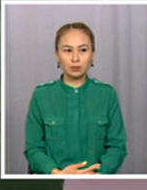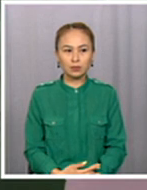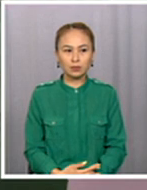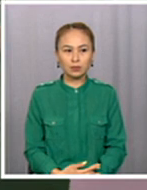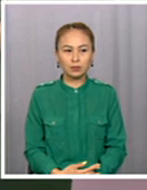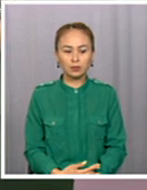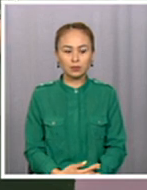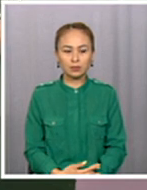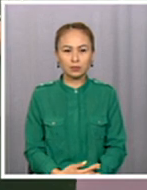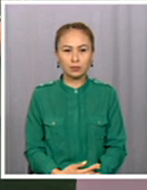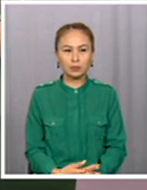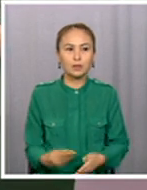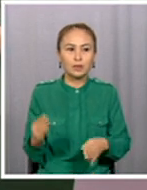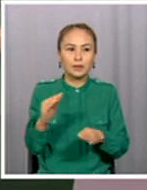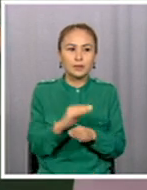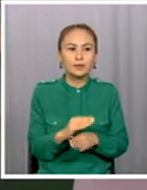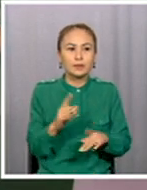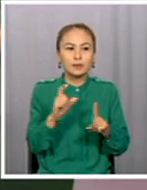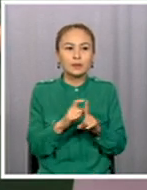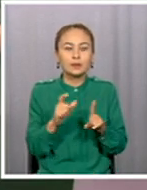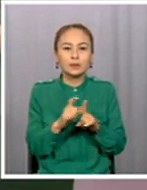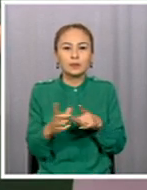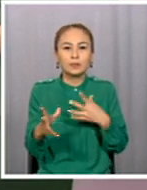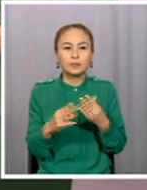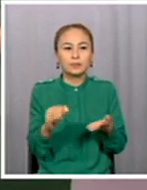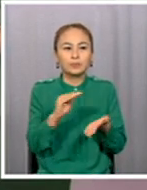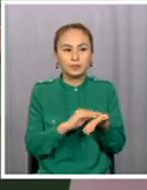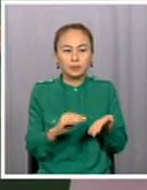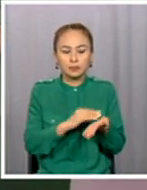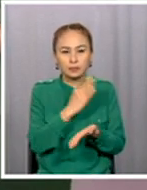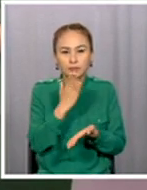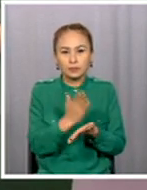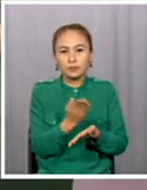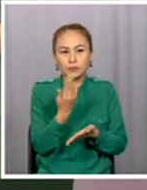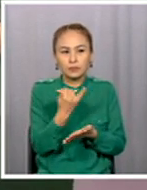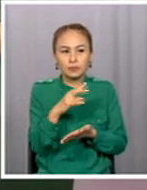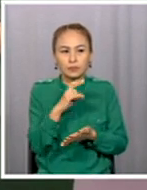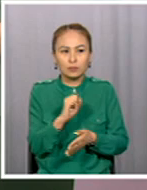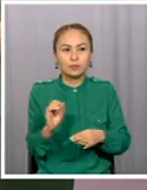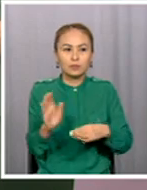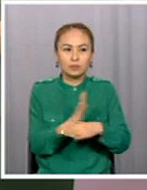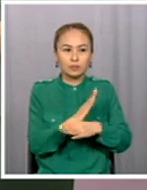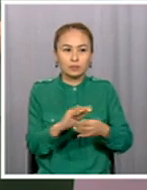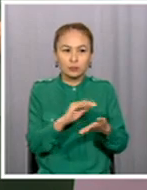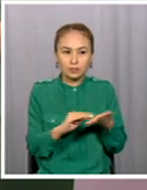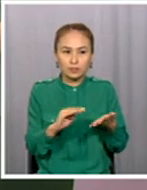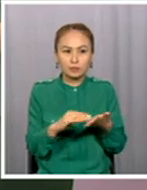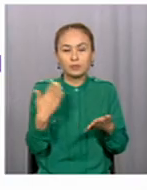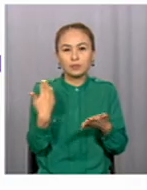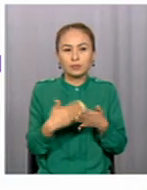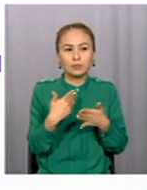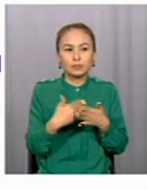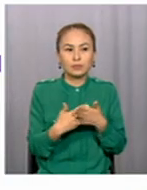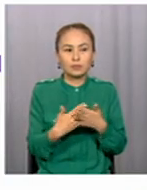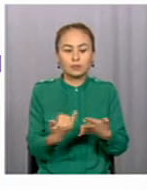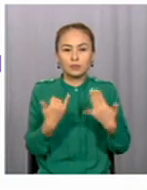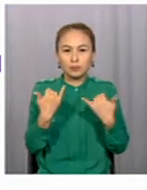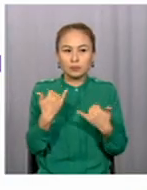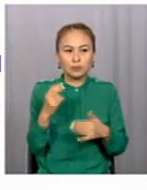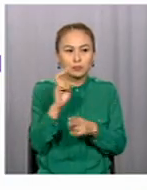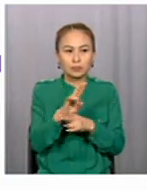танысайық. Қосымша сөзбен бірге жазылады. Шылау бөлек жазылады.